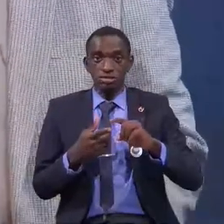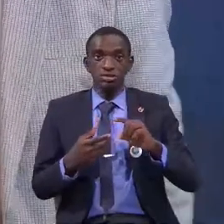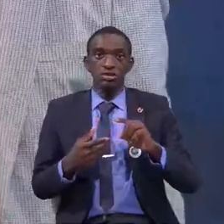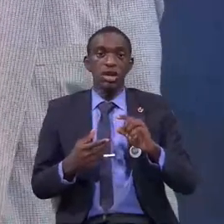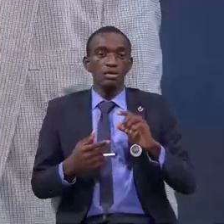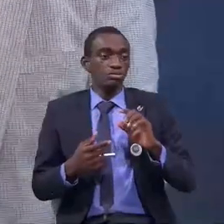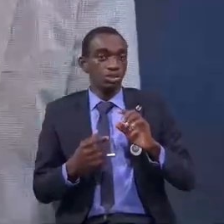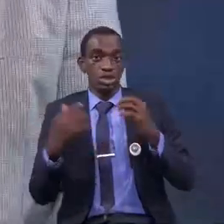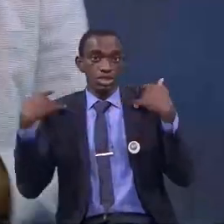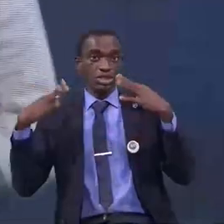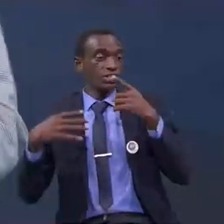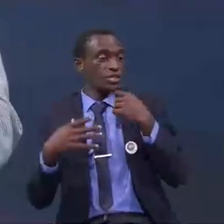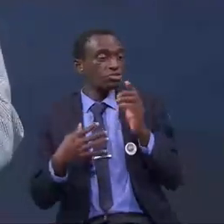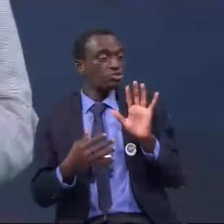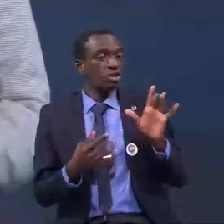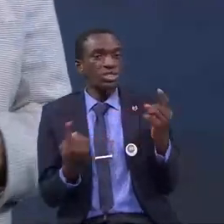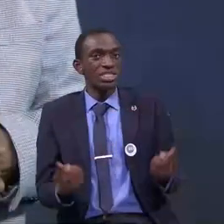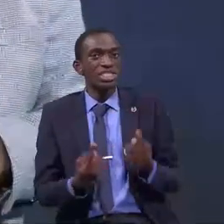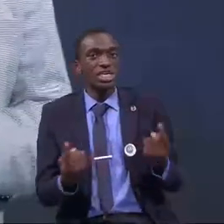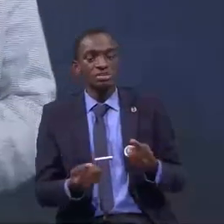et ton péché expié.